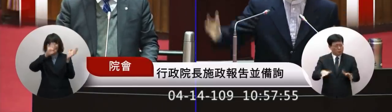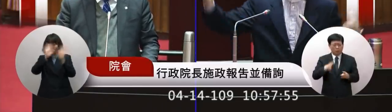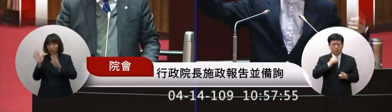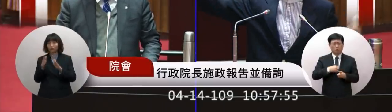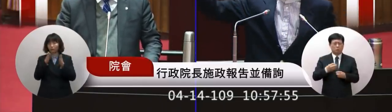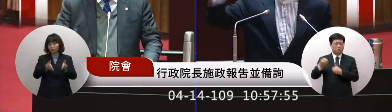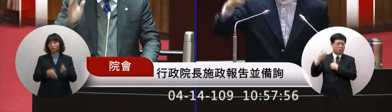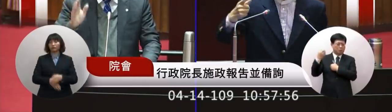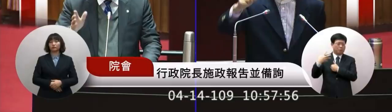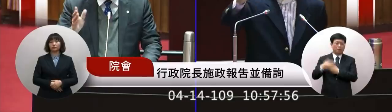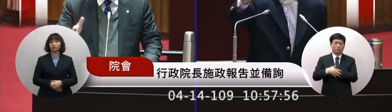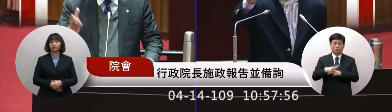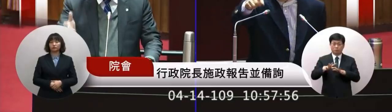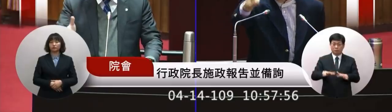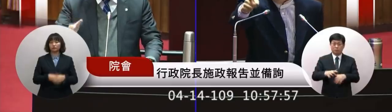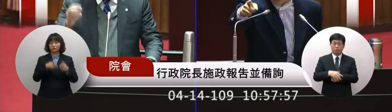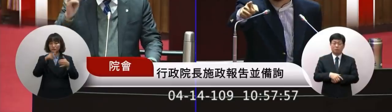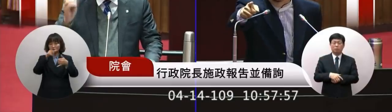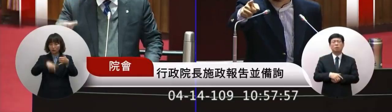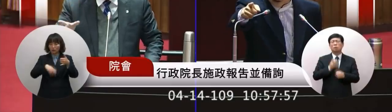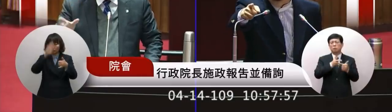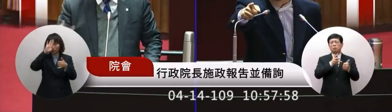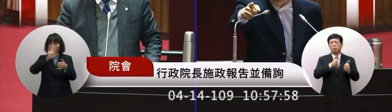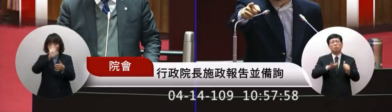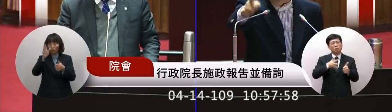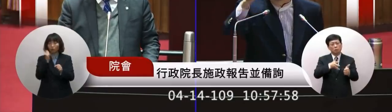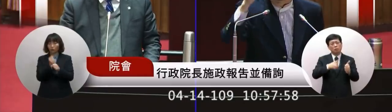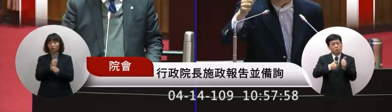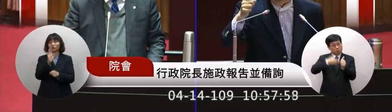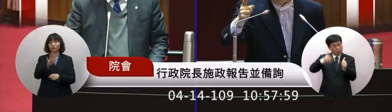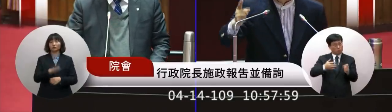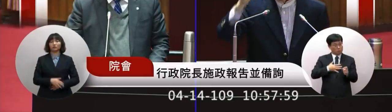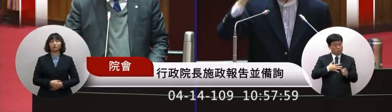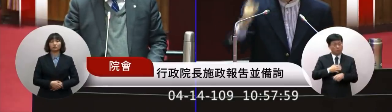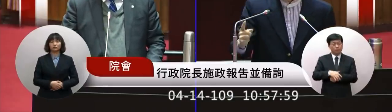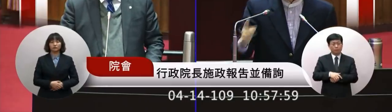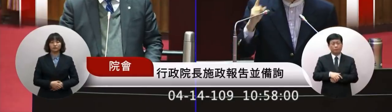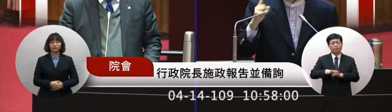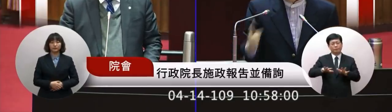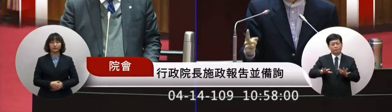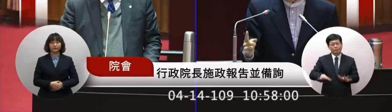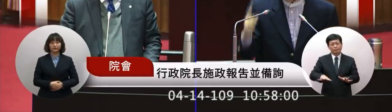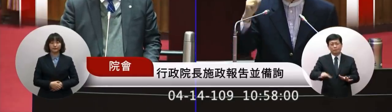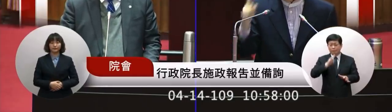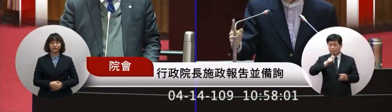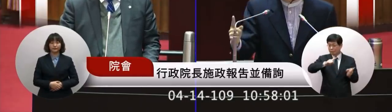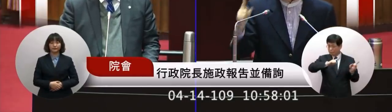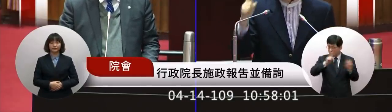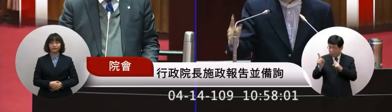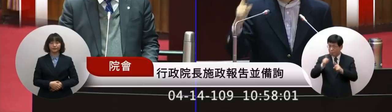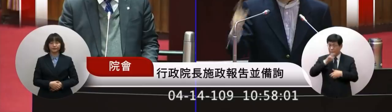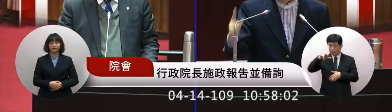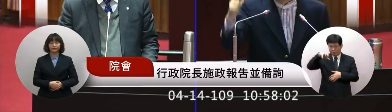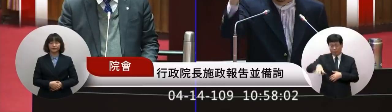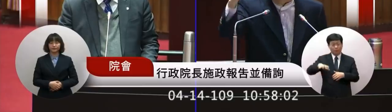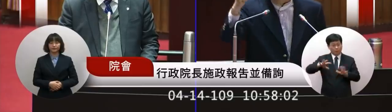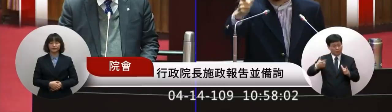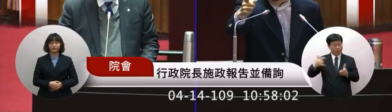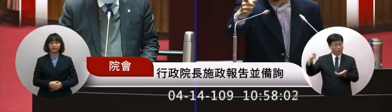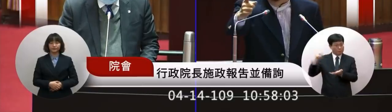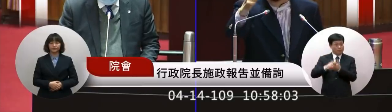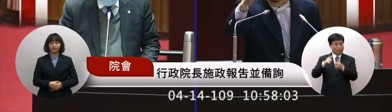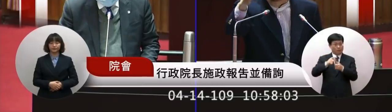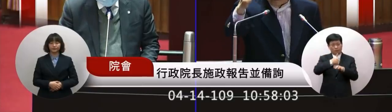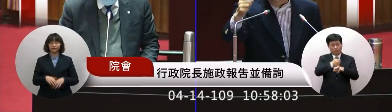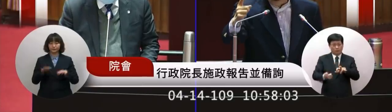的声音，因为现在 对目前针对有症状， 我请问你市长，你知不知道现在一天机场大概多少人？